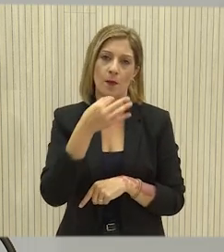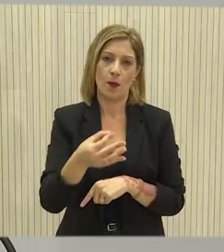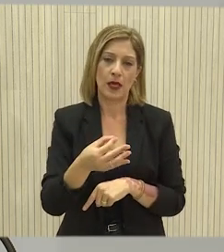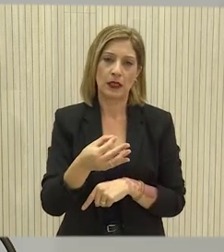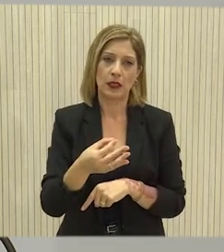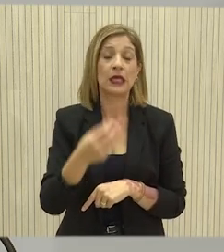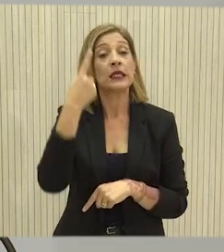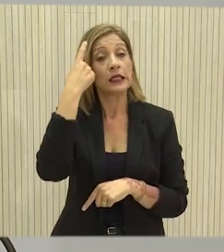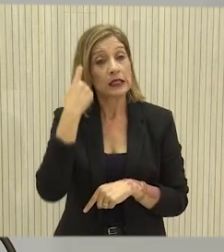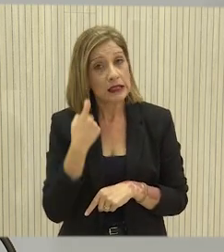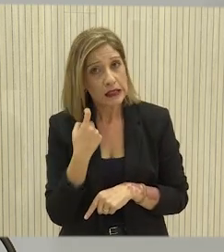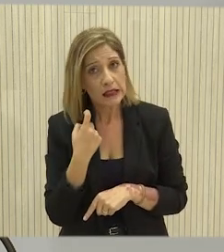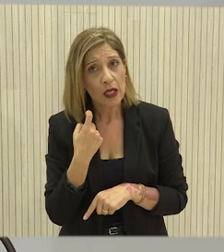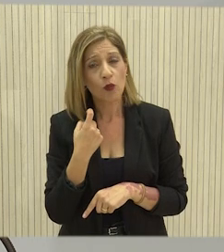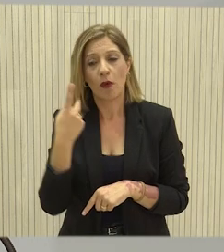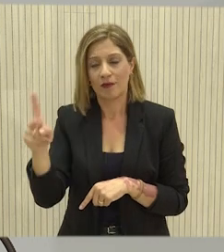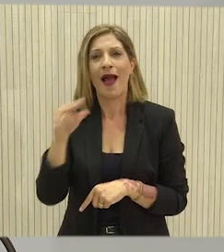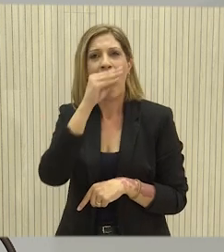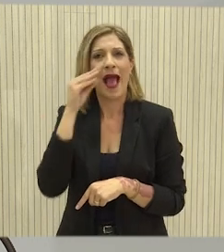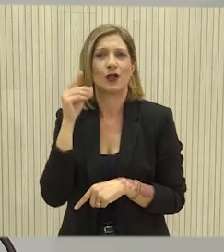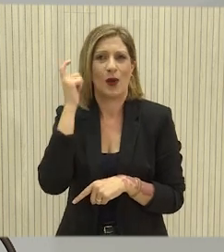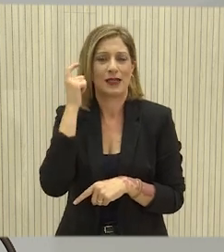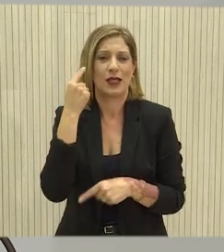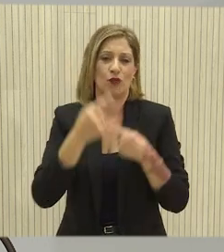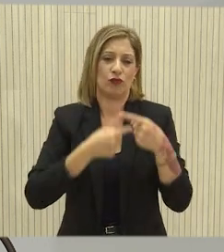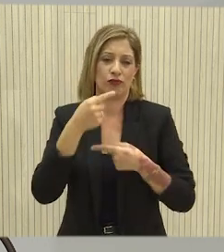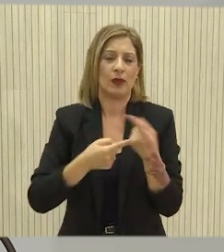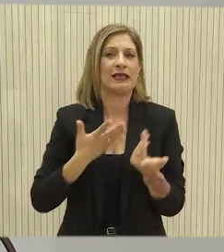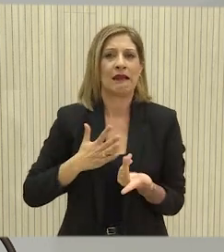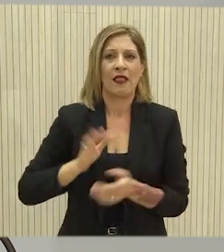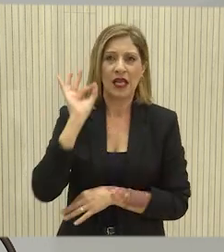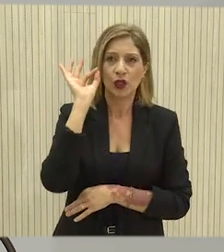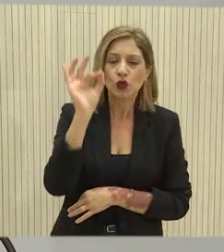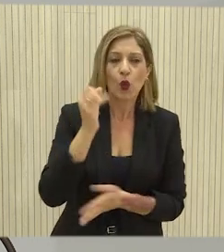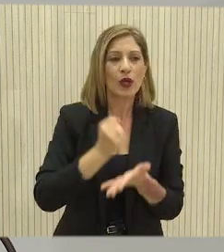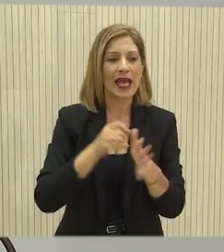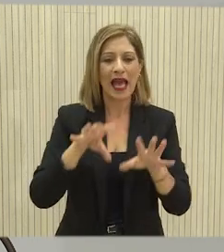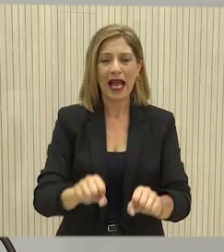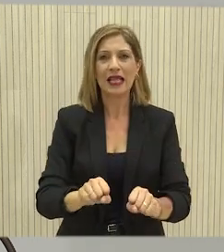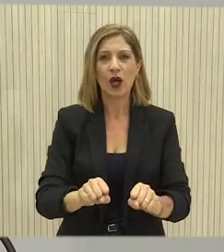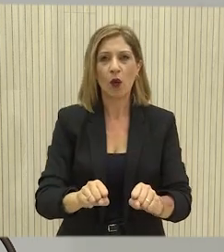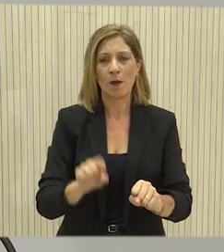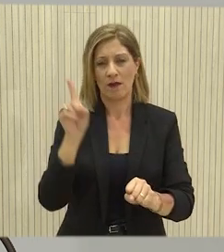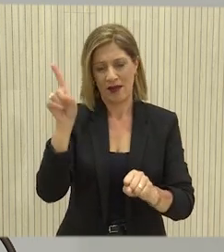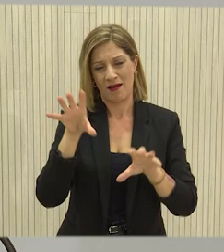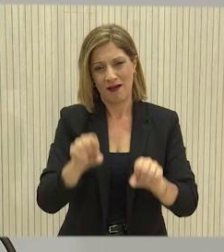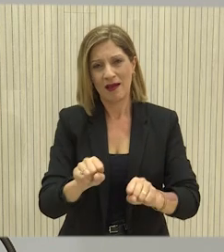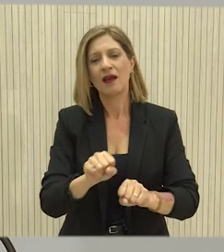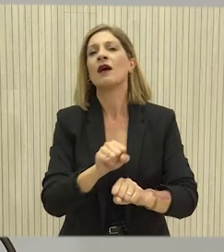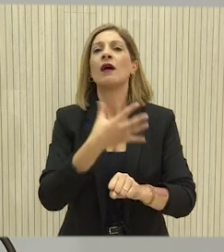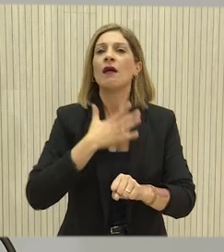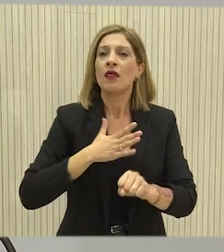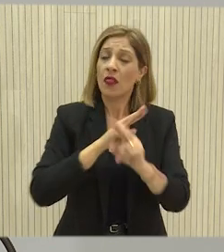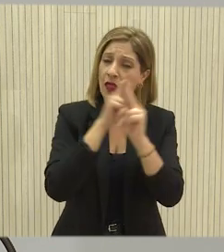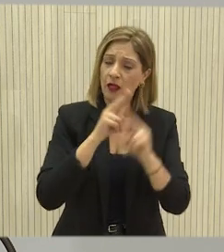είναι γνωστές και οι δηλώσεις του κυρίου Ερντογάν, αλλά και οι επιδιώξεις του κατοχικού καθεστώτος αυτή τη στιγμή στην διεθνή κοινότητα, και